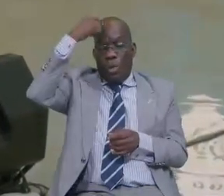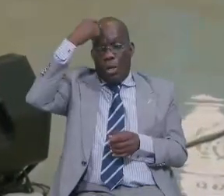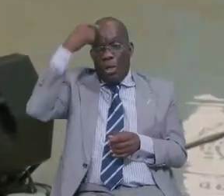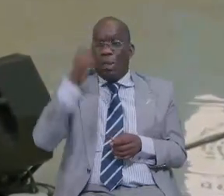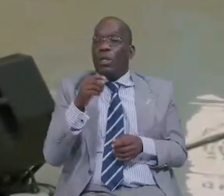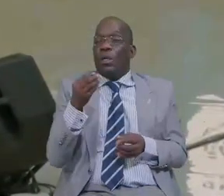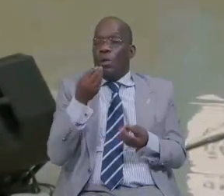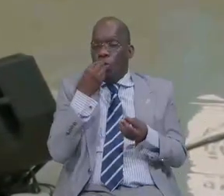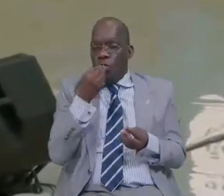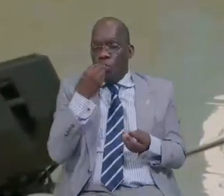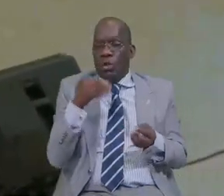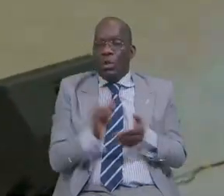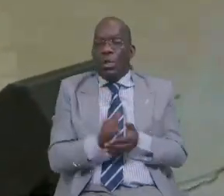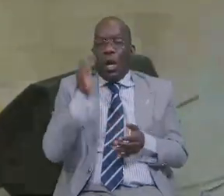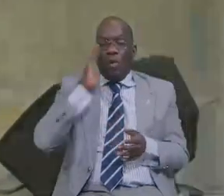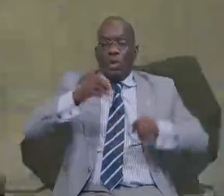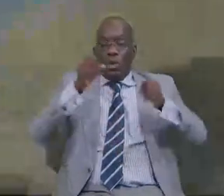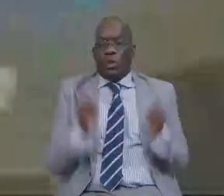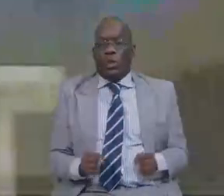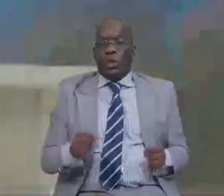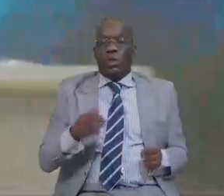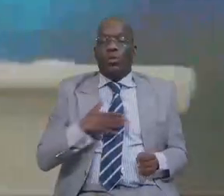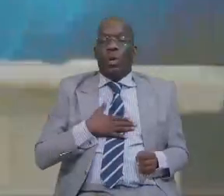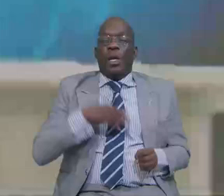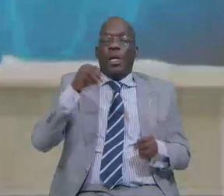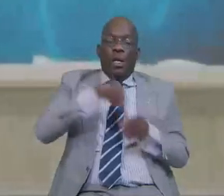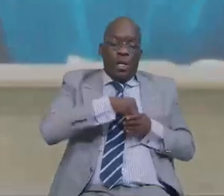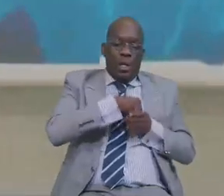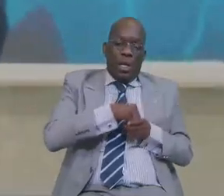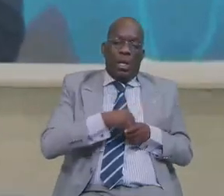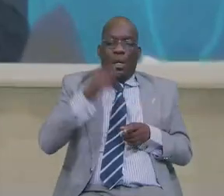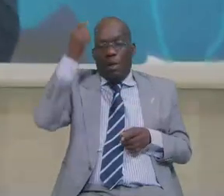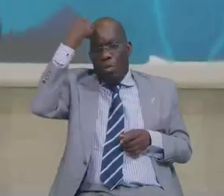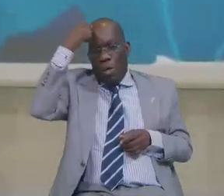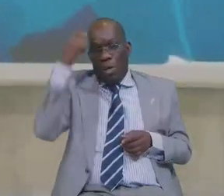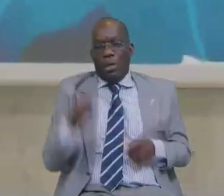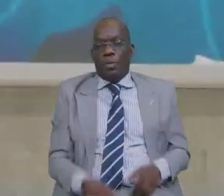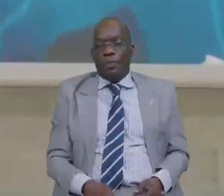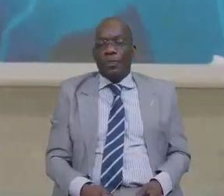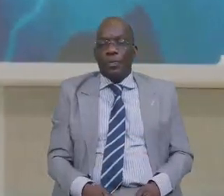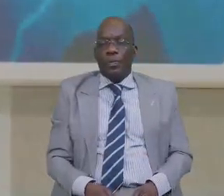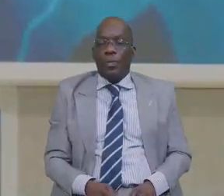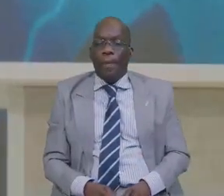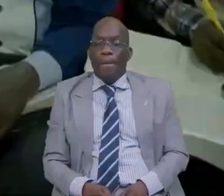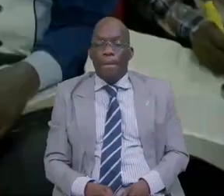va fortifier mon homme intérieur. Troisième point maintenant. Troisième point.